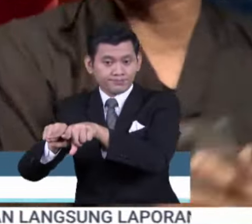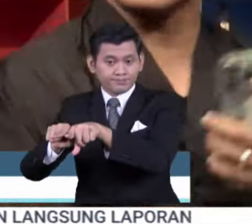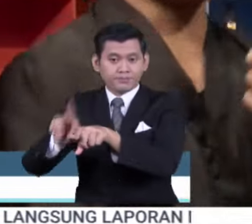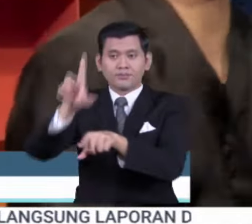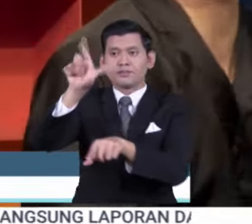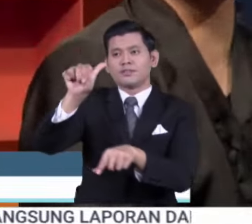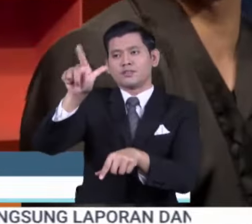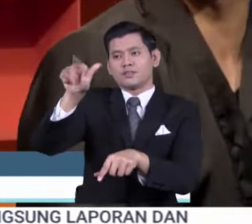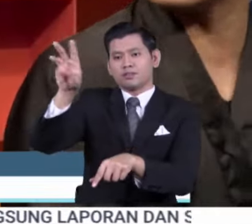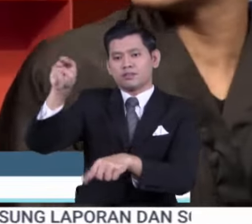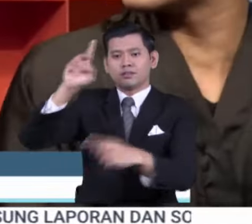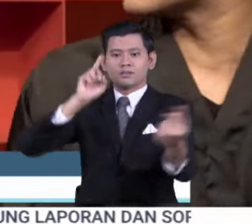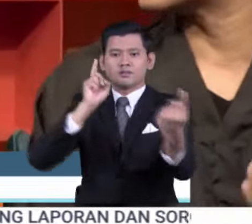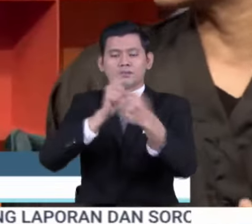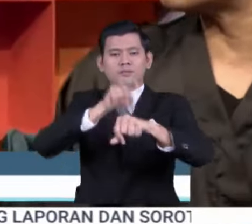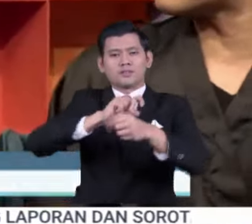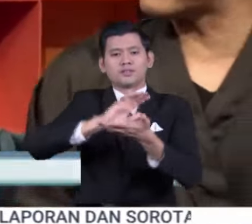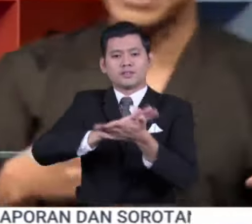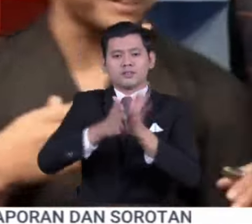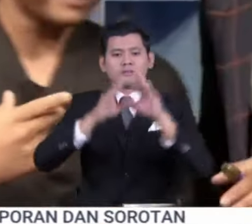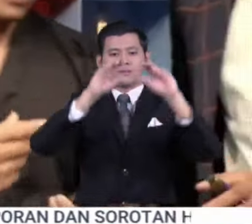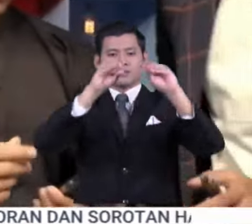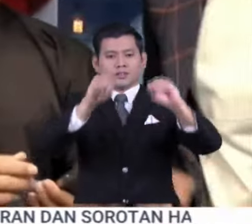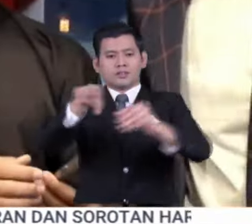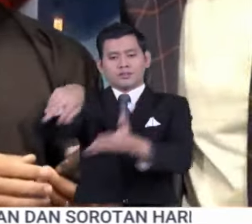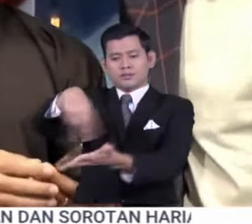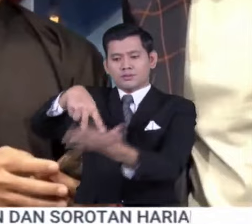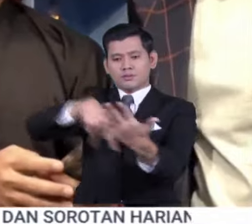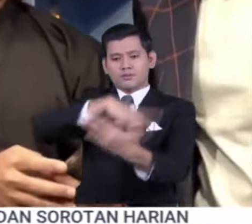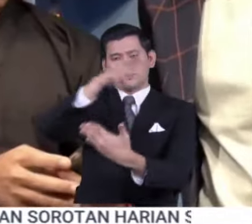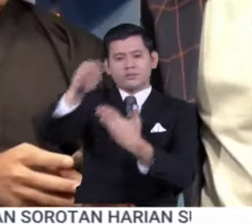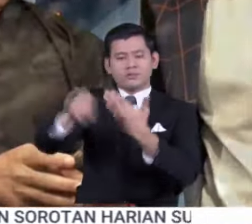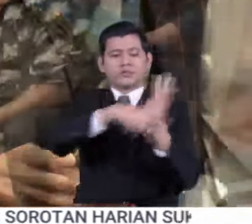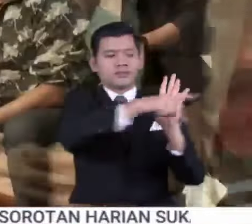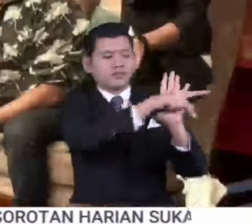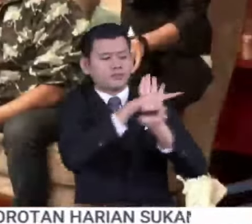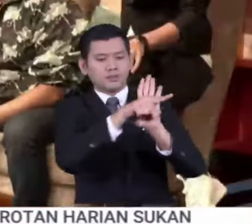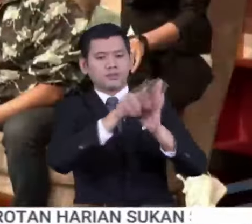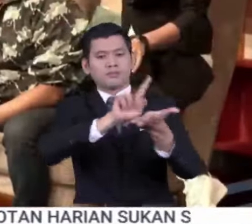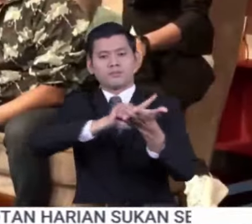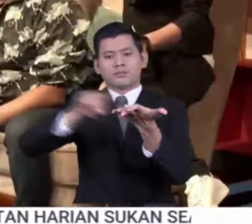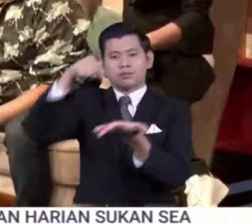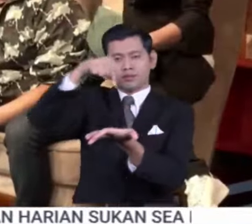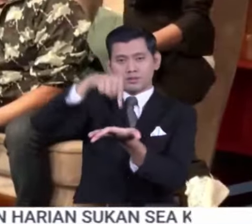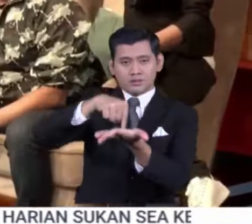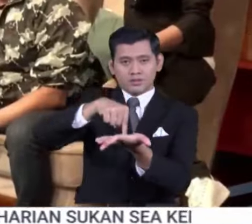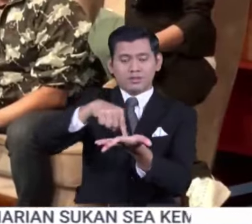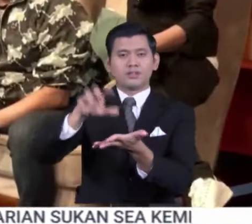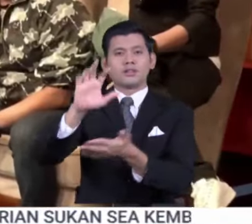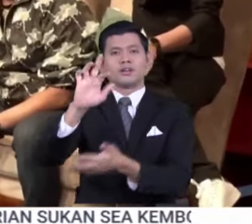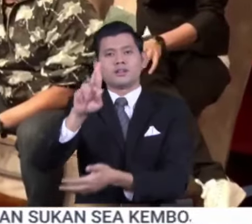Alam ditemui ketika menjadi koreografer kepada penari bagi program konsert minggu ini di Angkasa Puri.